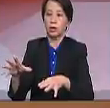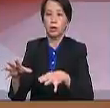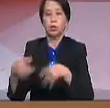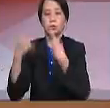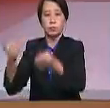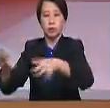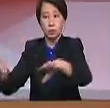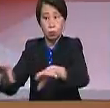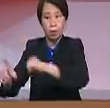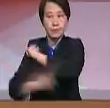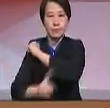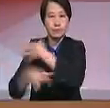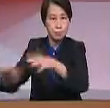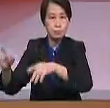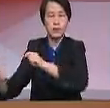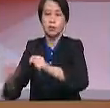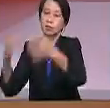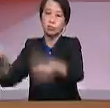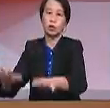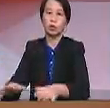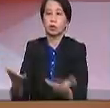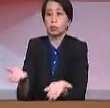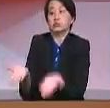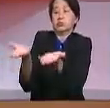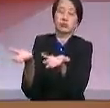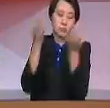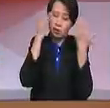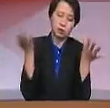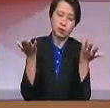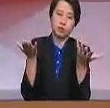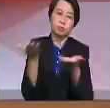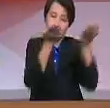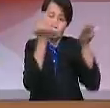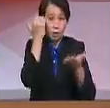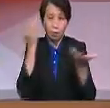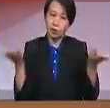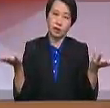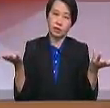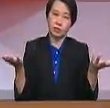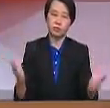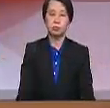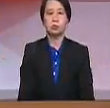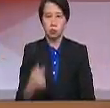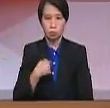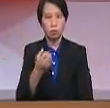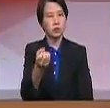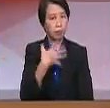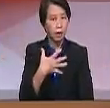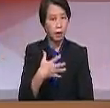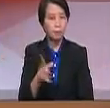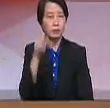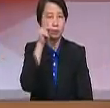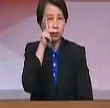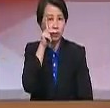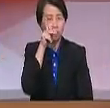seterusnya apa dilakukan. Jadi ada lagi. Dan saya difahamkan kalau di Kedah, kita